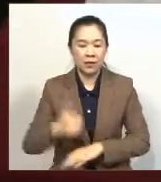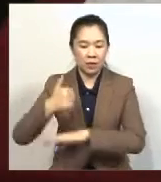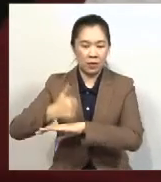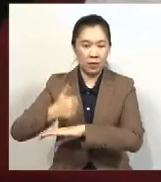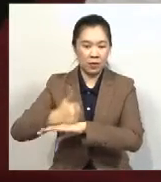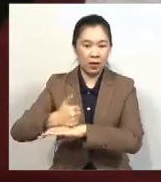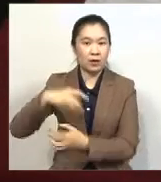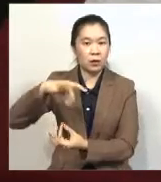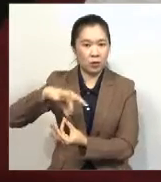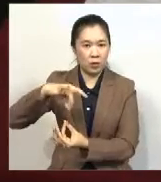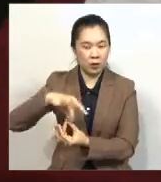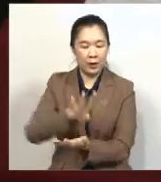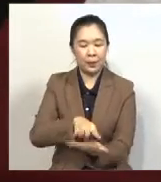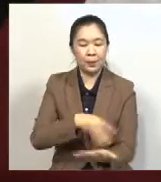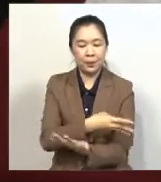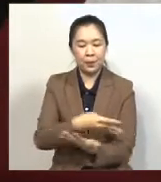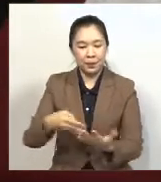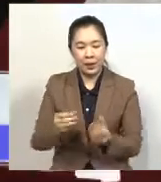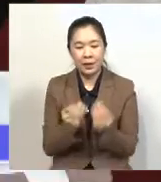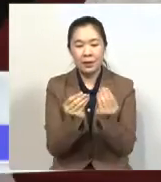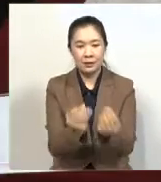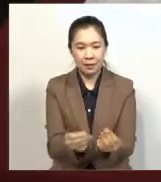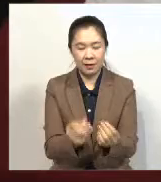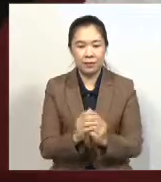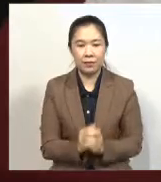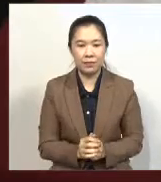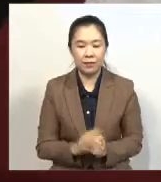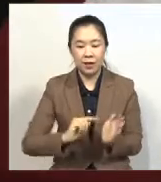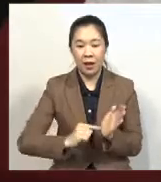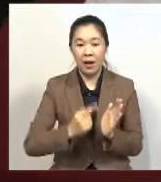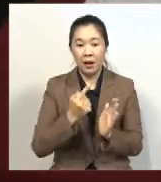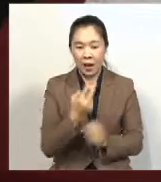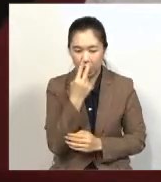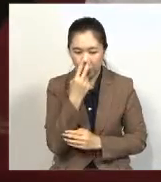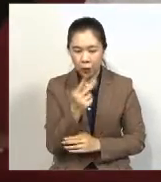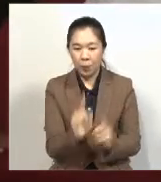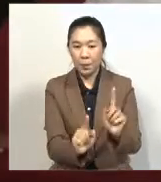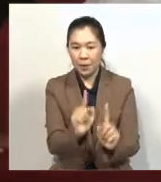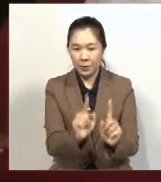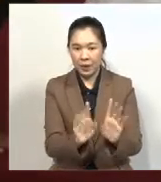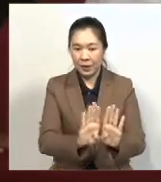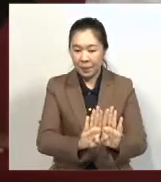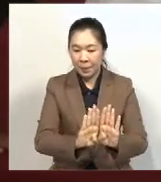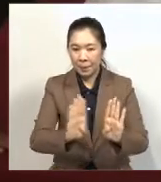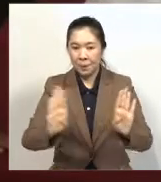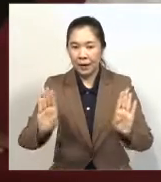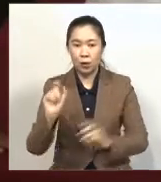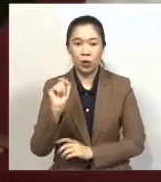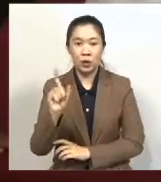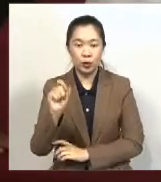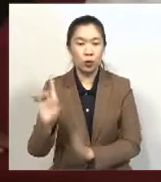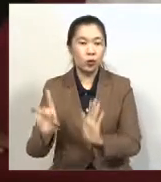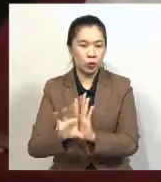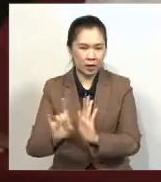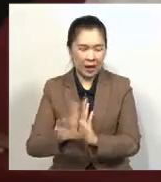การจังหวัดได้มอบนโยบายว่าเราจะช่วงแรกเนี่ยเราประเมินไว้ว่าเราจะเปิดถึงวันศุกร์นี้นะครับ